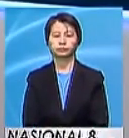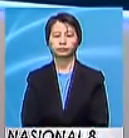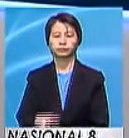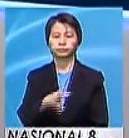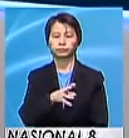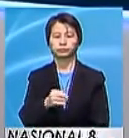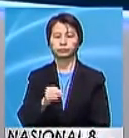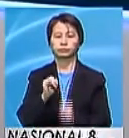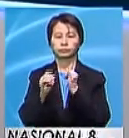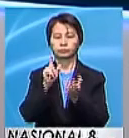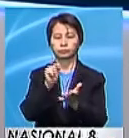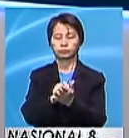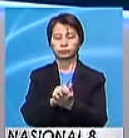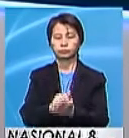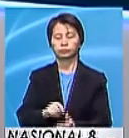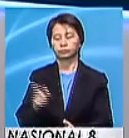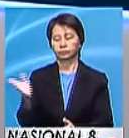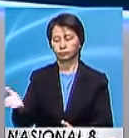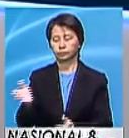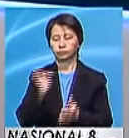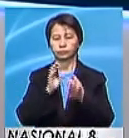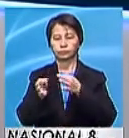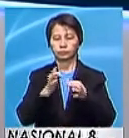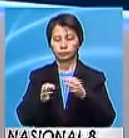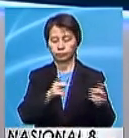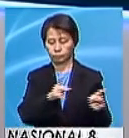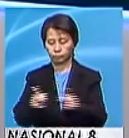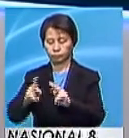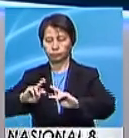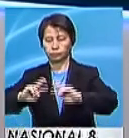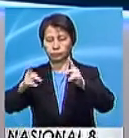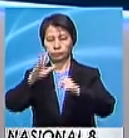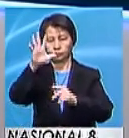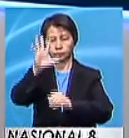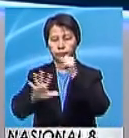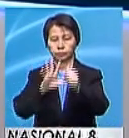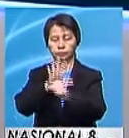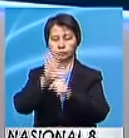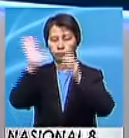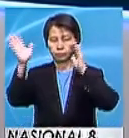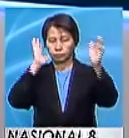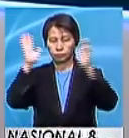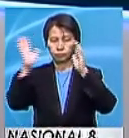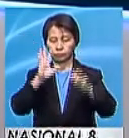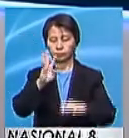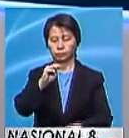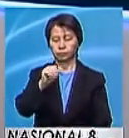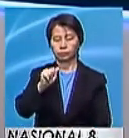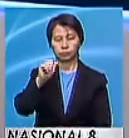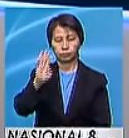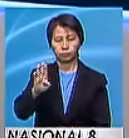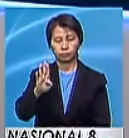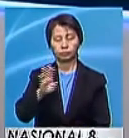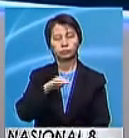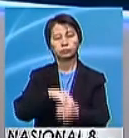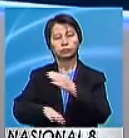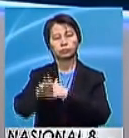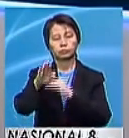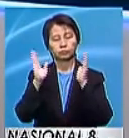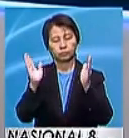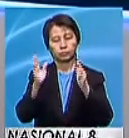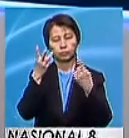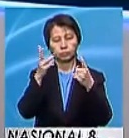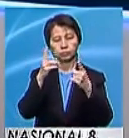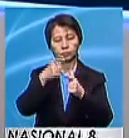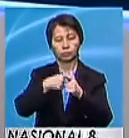Dalam sidang media sama, Tan Sri Azman menjelaskan pelan pemulihan 5 tahun Malaysia Airlines Berhad MAB yang memasuki tempoh 16